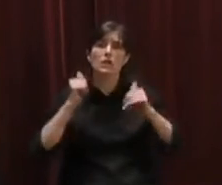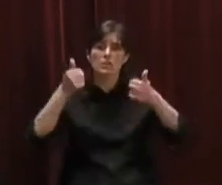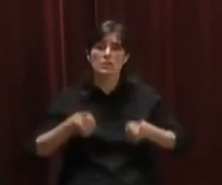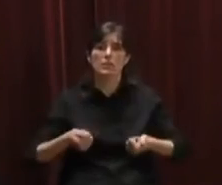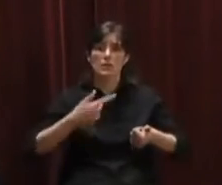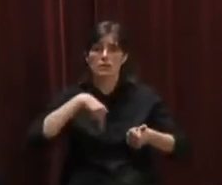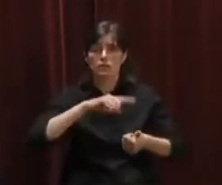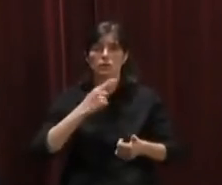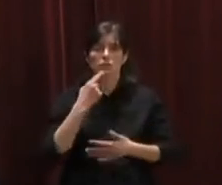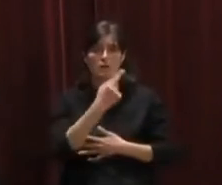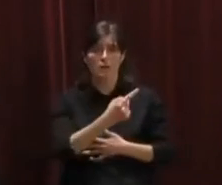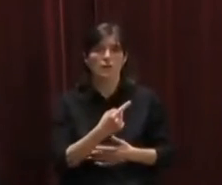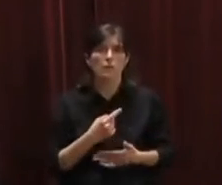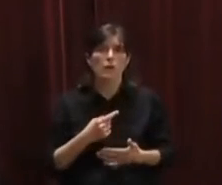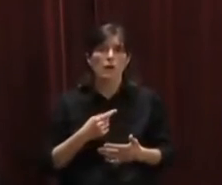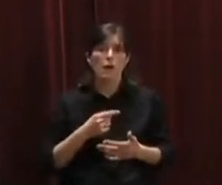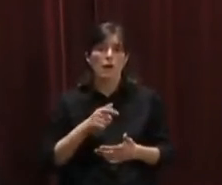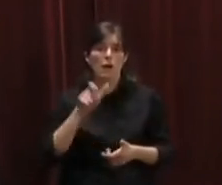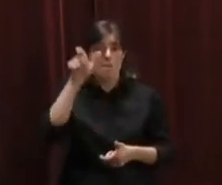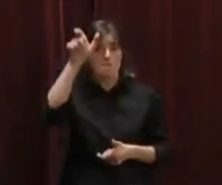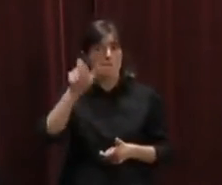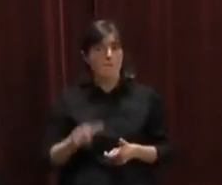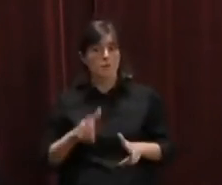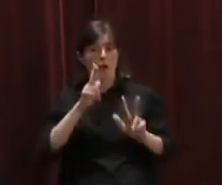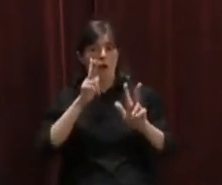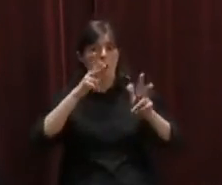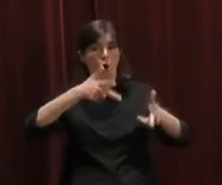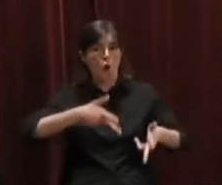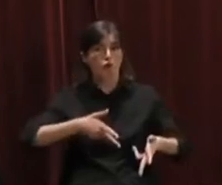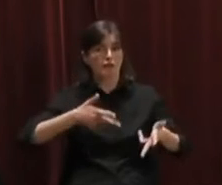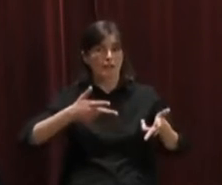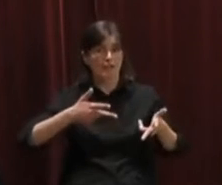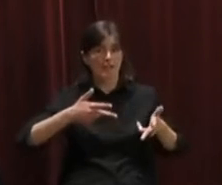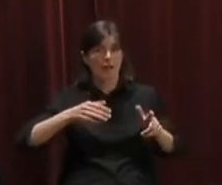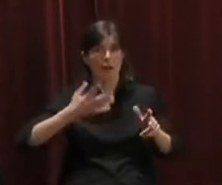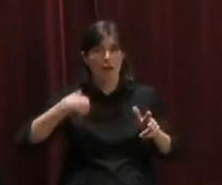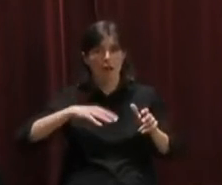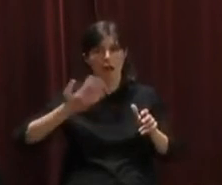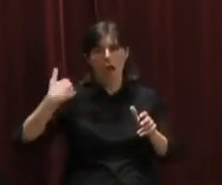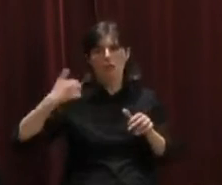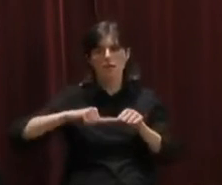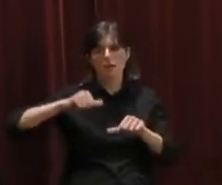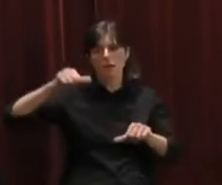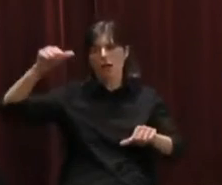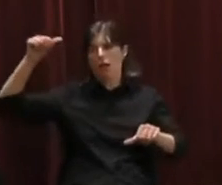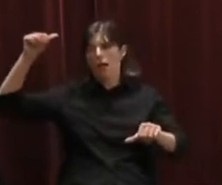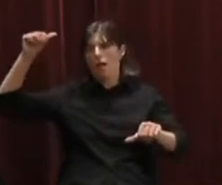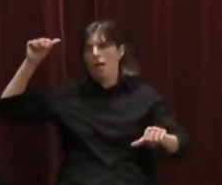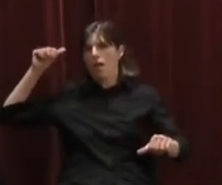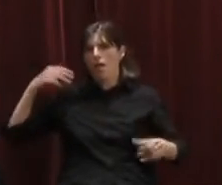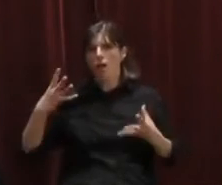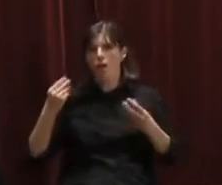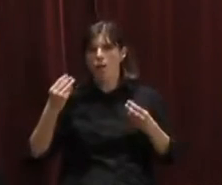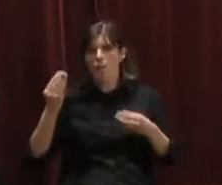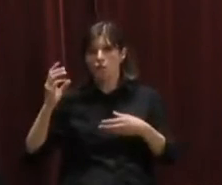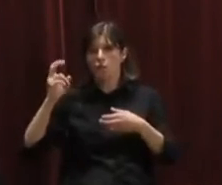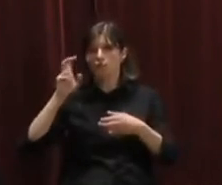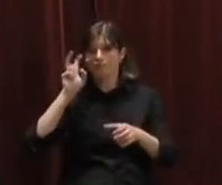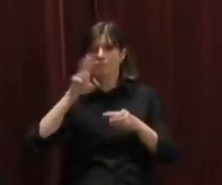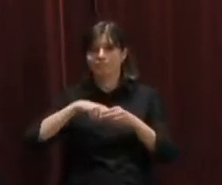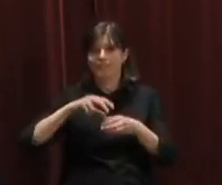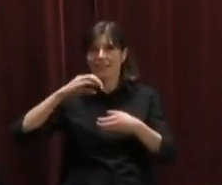hotelers escrivissin mai més la nostra història i les nostres lleis. Vull plantejar la meva darrera pregunta dient el